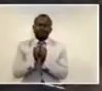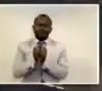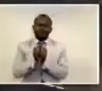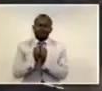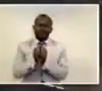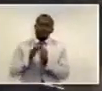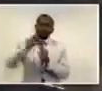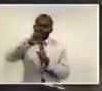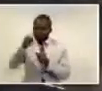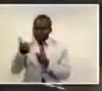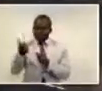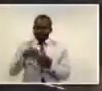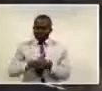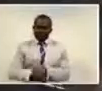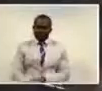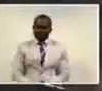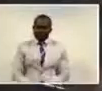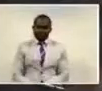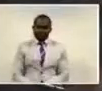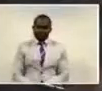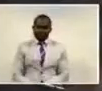vuba ukurikiyeho